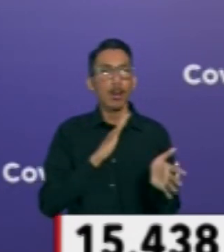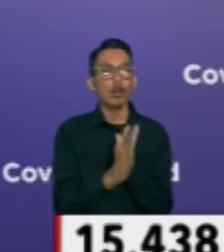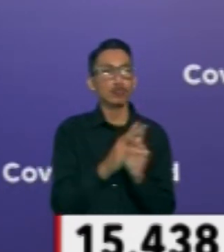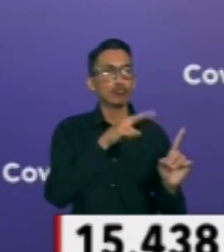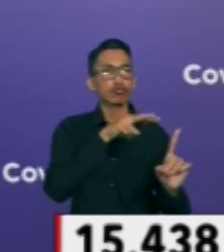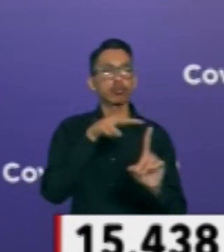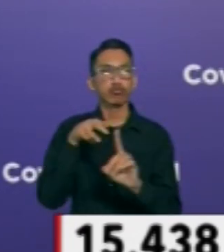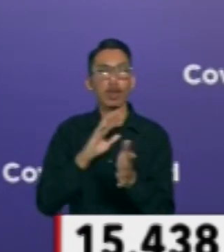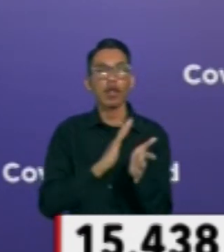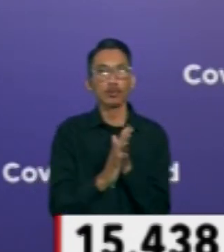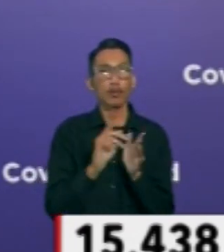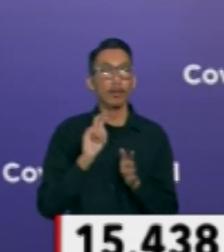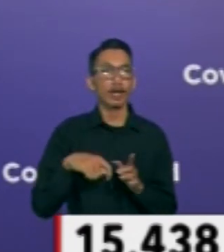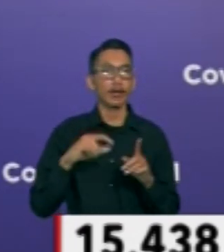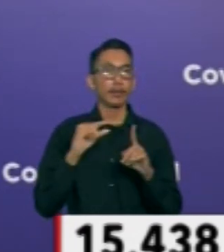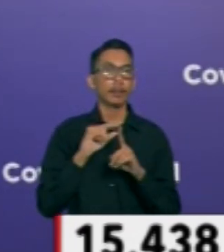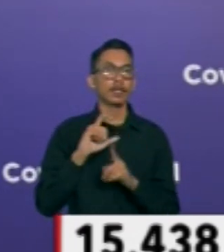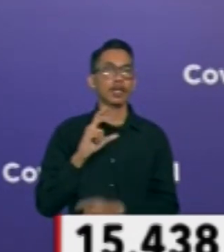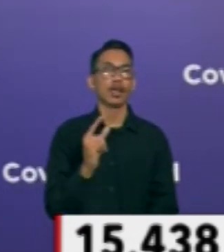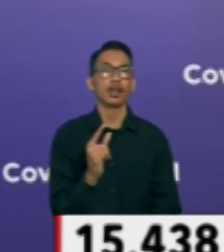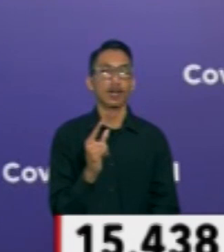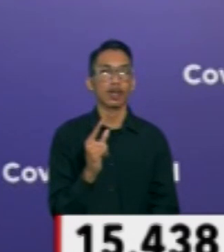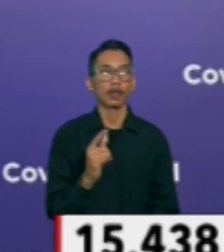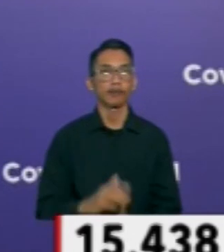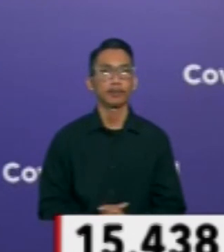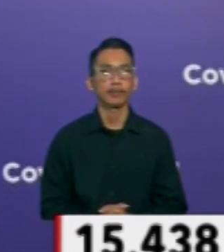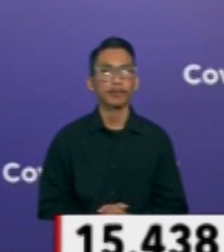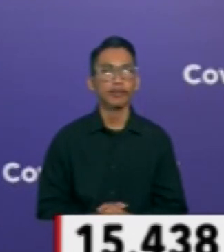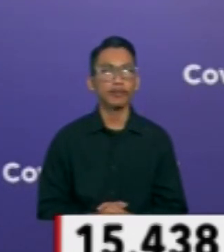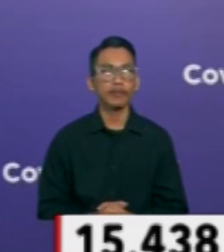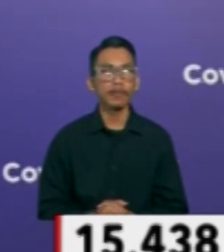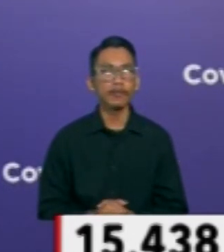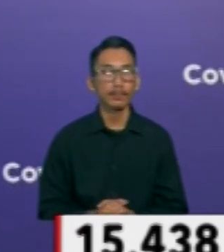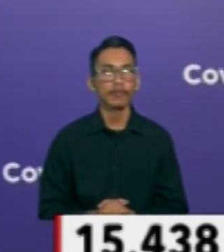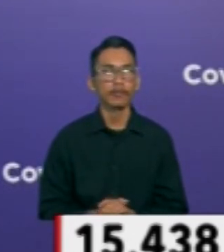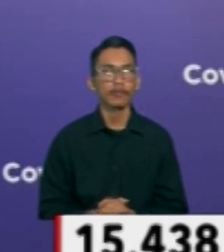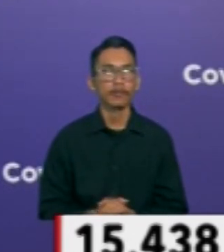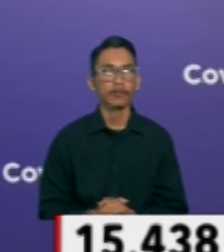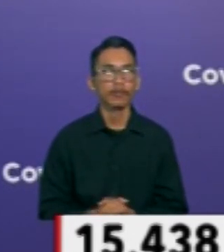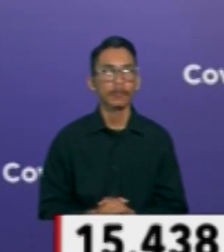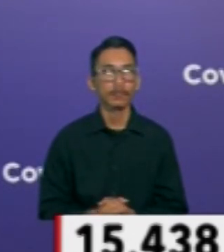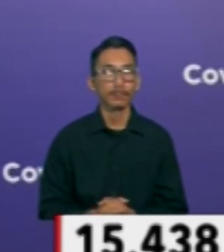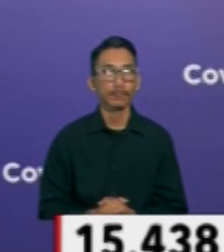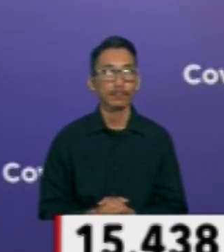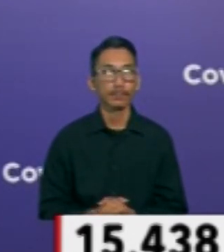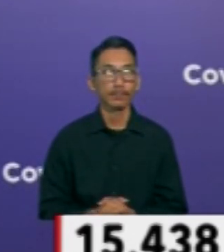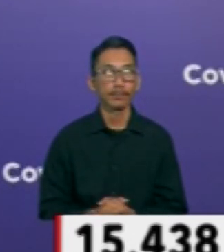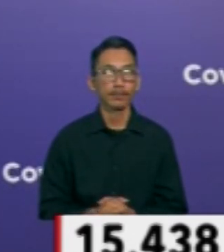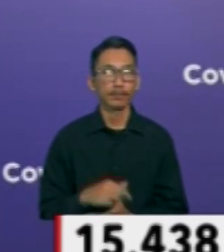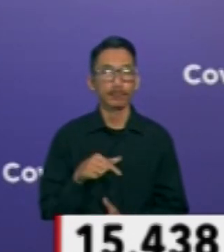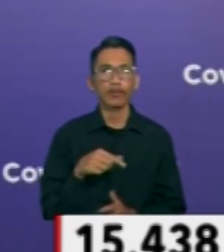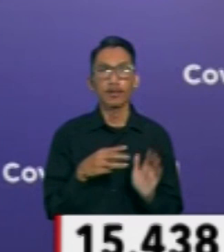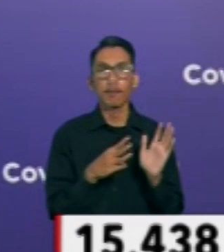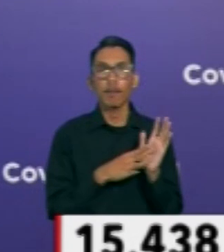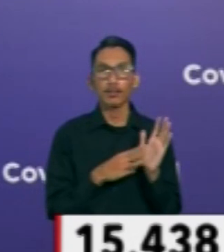maupun dengan pemeriksaan tes cepat molekul er ini kita ambil dari jumlah kasus